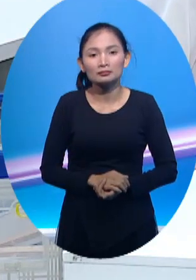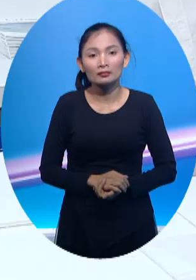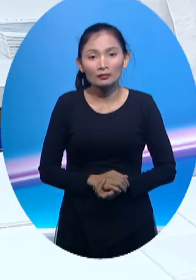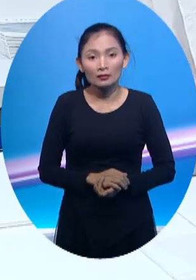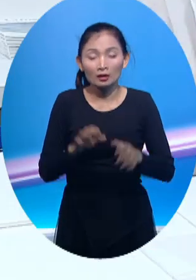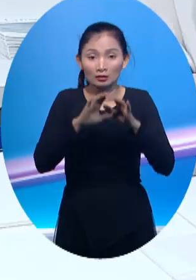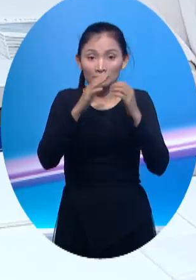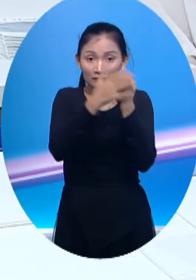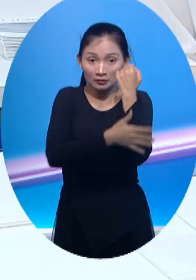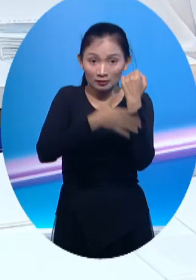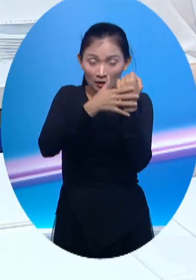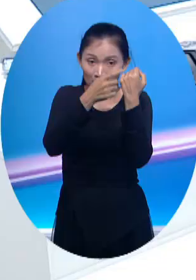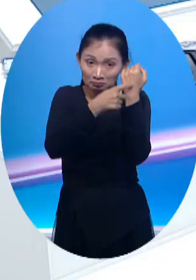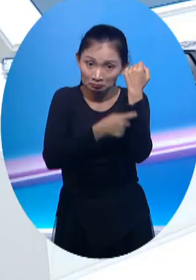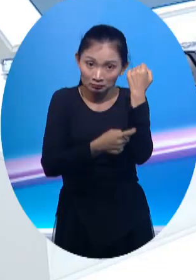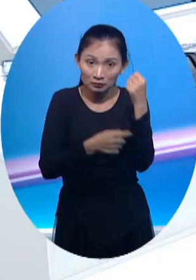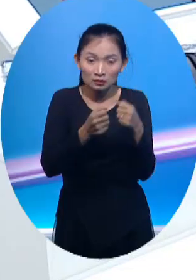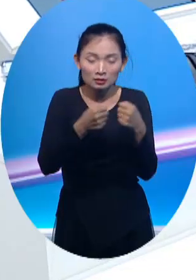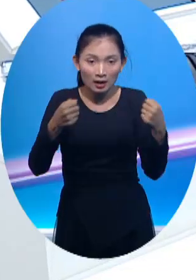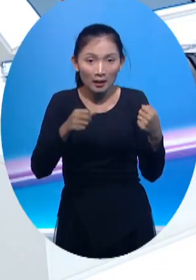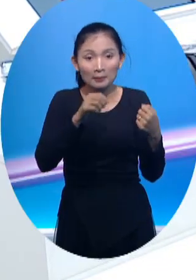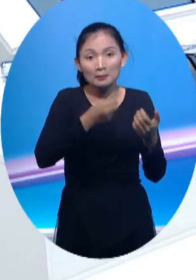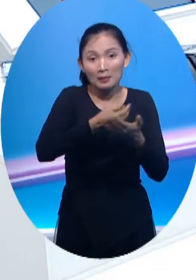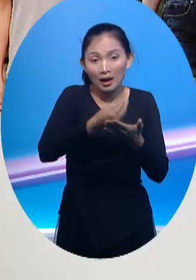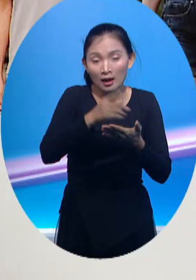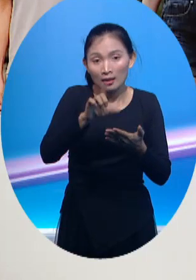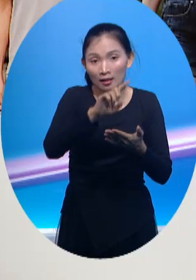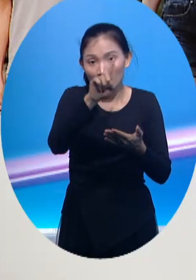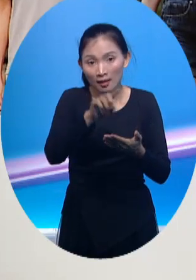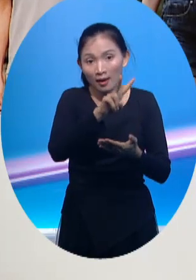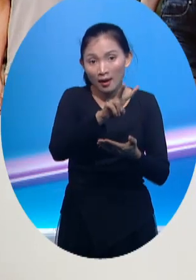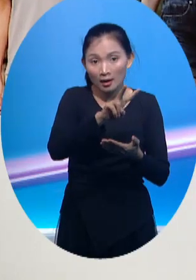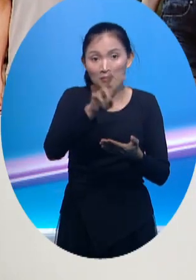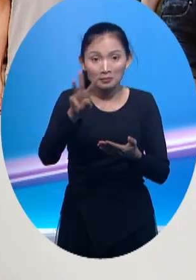cửa hàng bán lẻ và cửa hàng trực tuyến từ ngày 24 tháng 5 đến hết ngày 2 tháng 6.